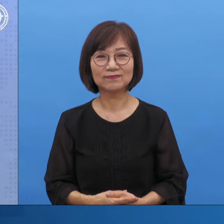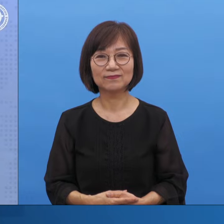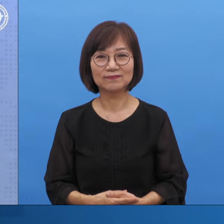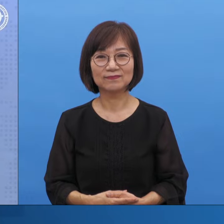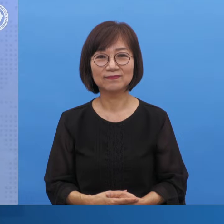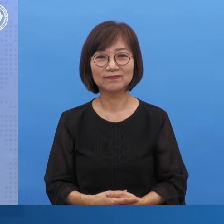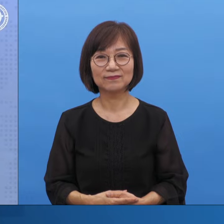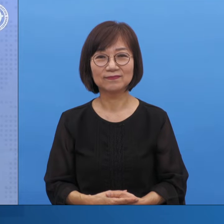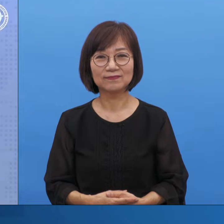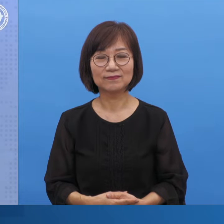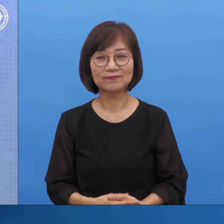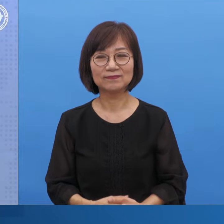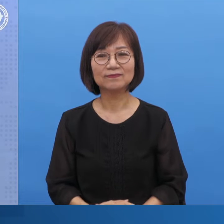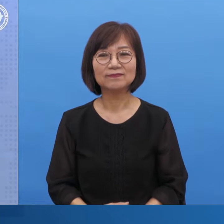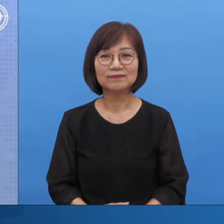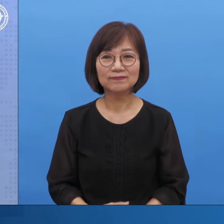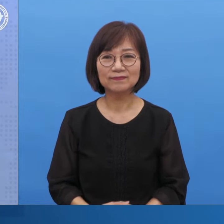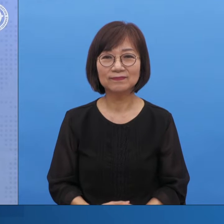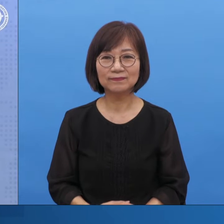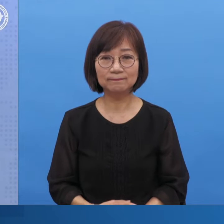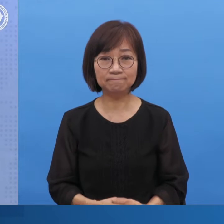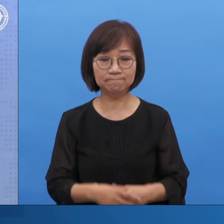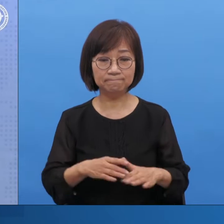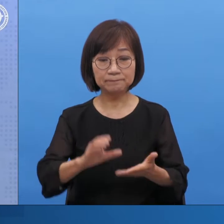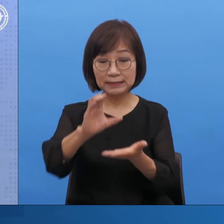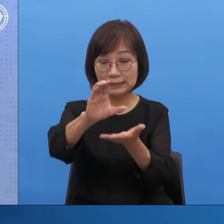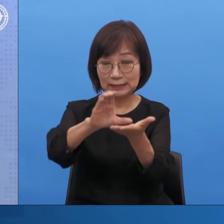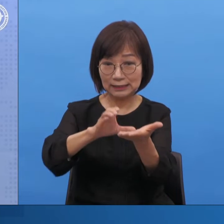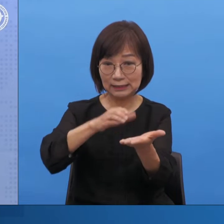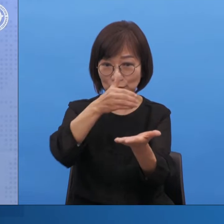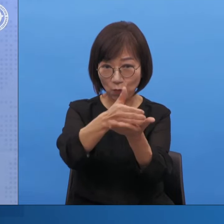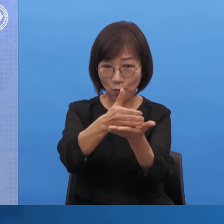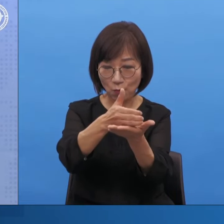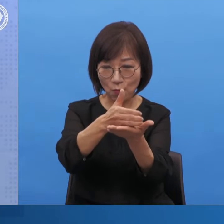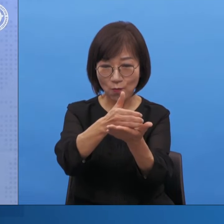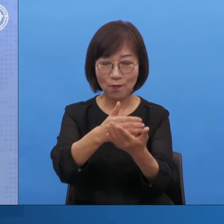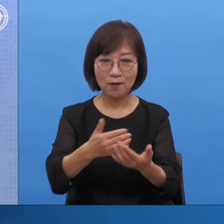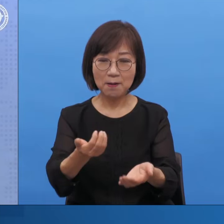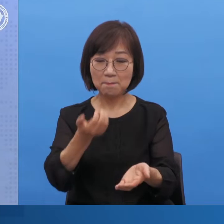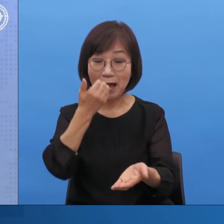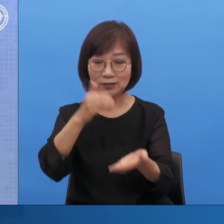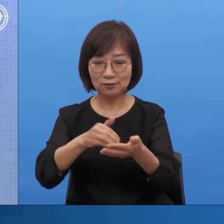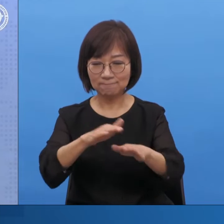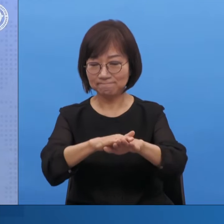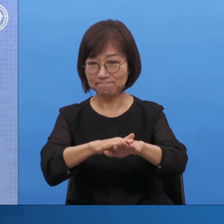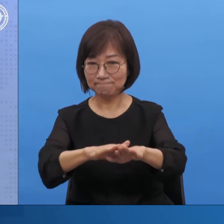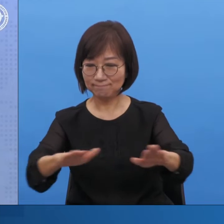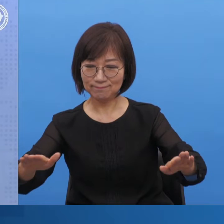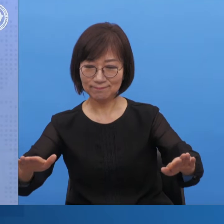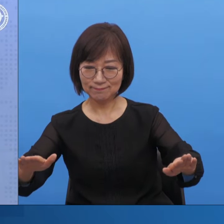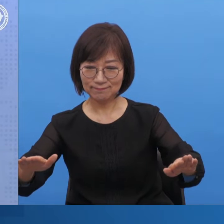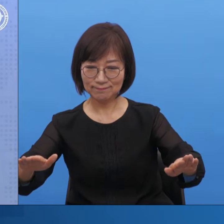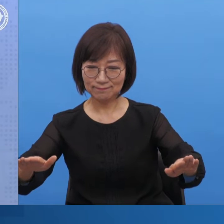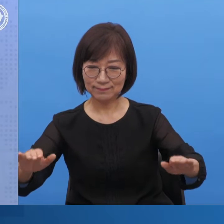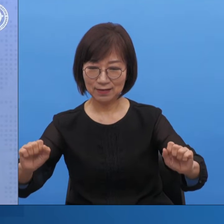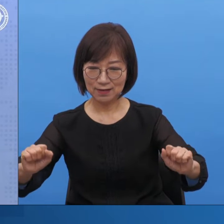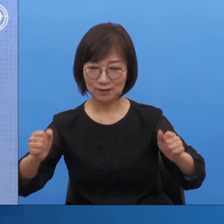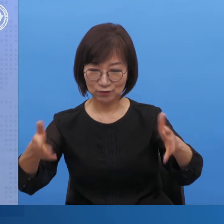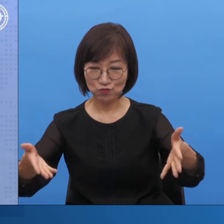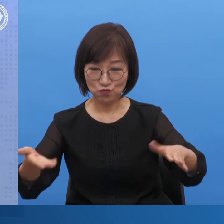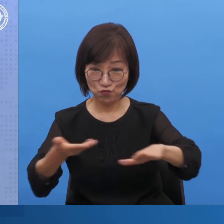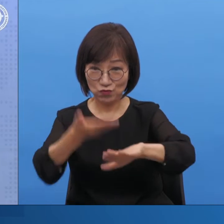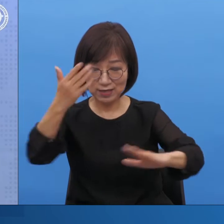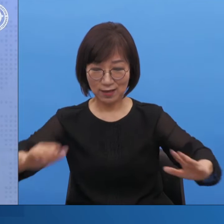그 that. 망하기도 힘들어. 왜냐하면 그리스도라는 반석에 기초를 딱 놨기 때문에 건물이 아무리 올라가도 흔들리지. And because you have laid